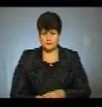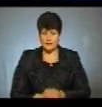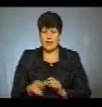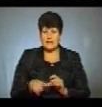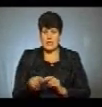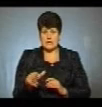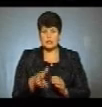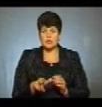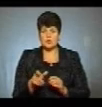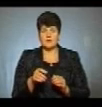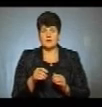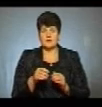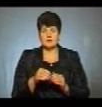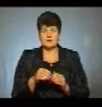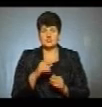дороги М-19